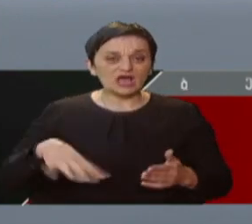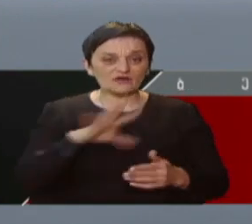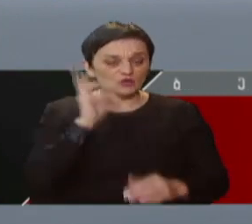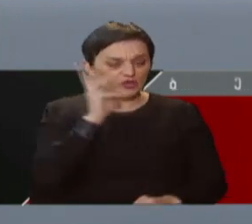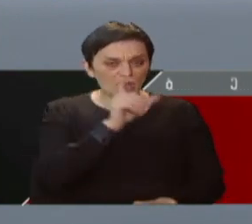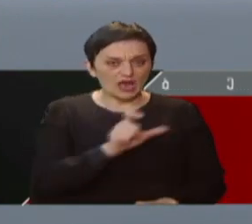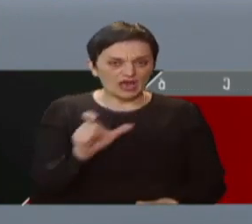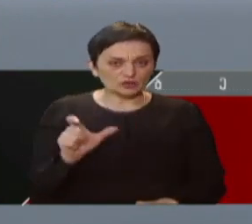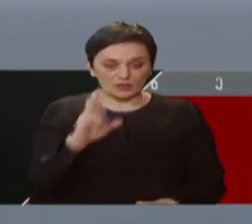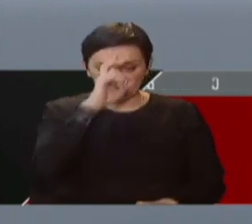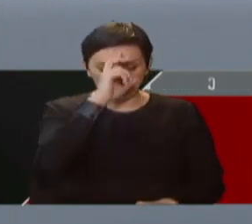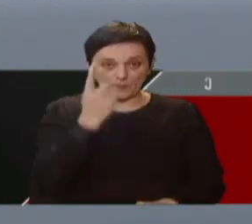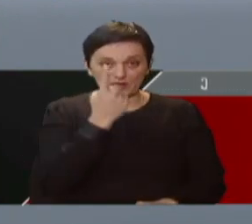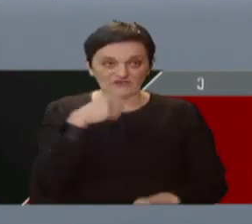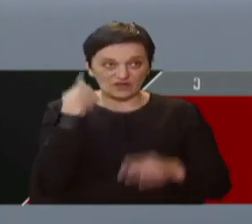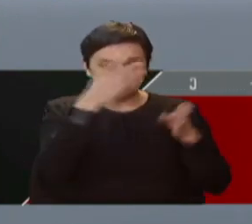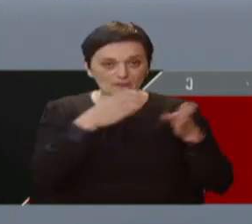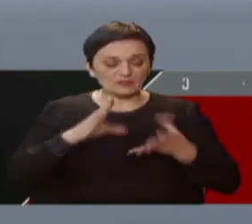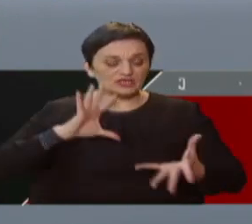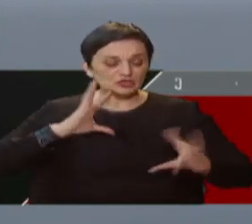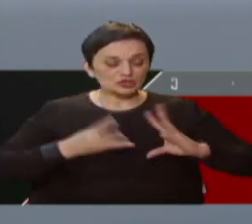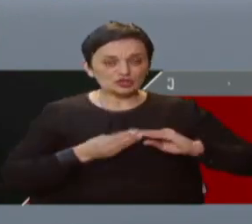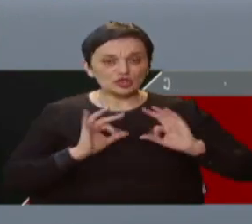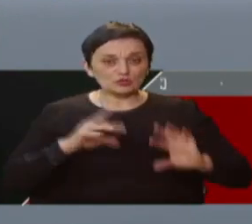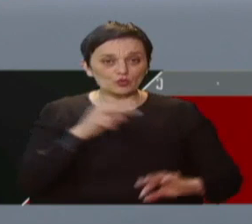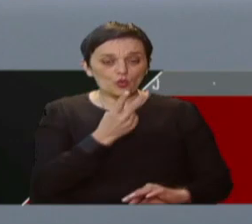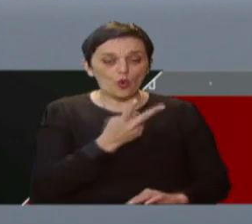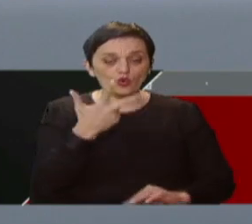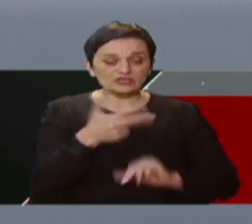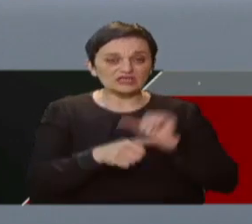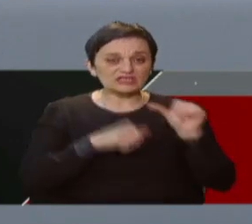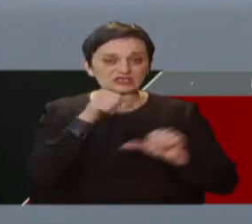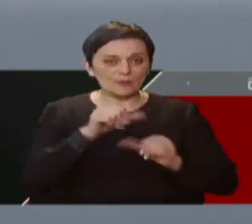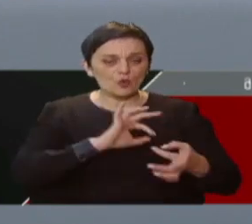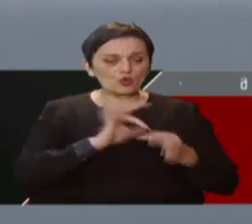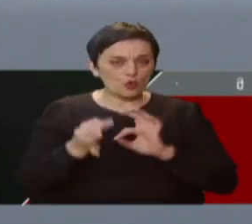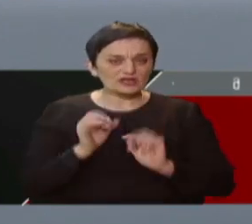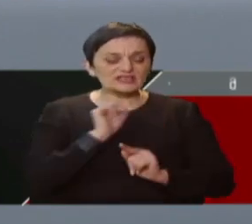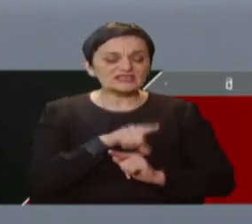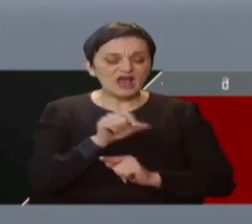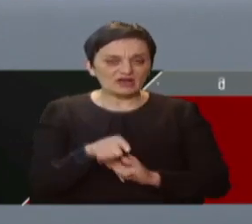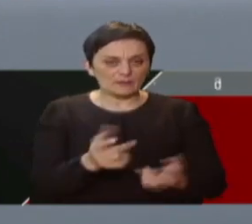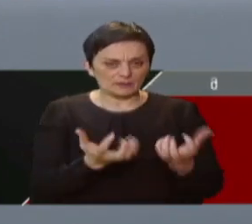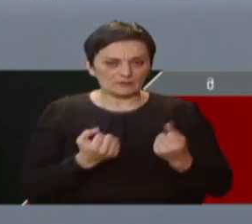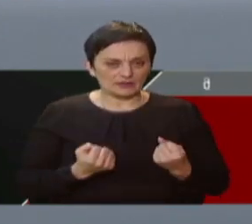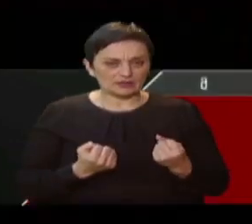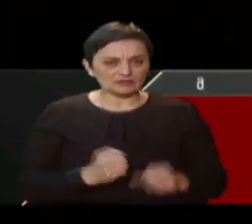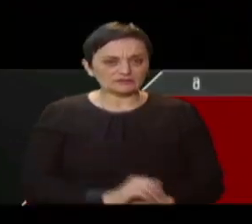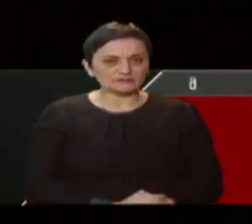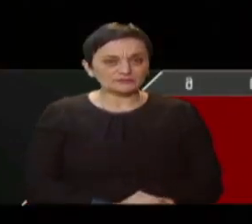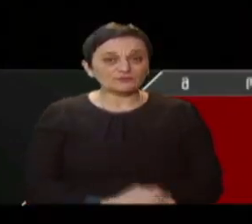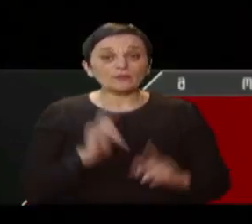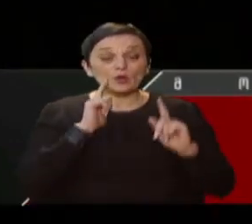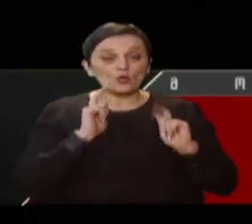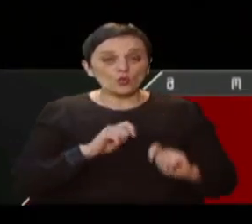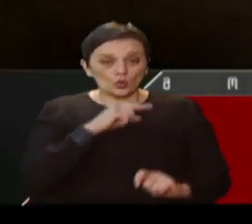elchebma khelisuflebis pirvel pirebtan ertad chiajames da 2023 tslistvis konkretuli davalebebits miiges.